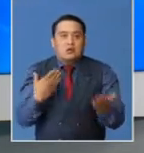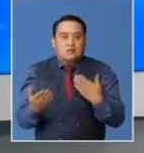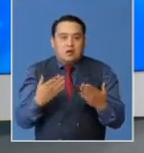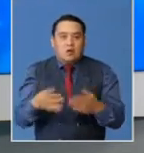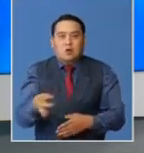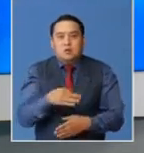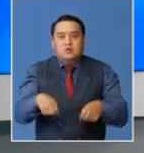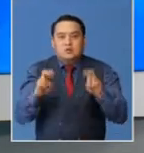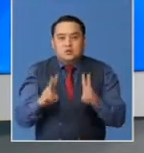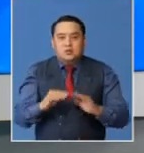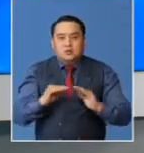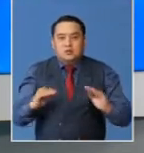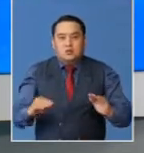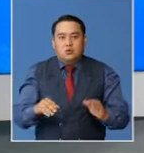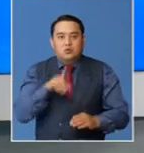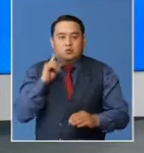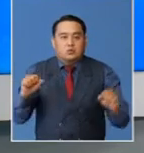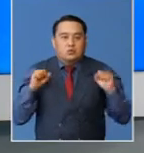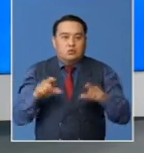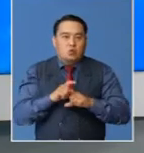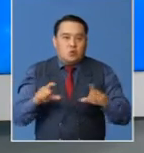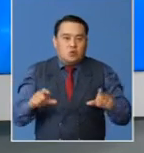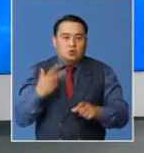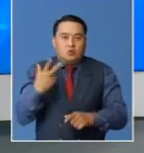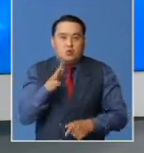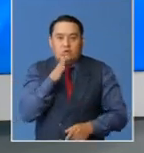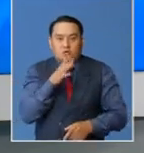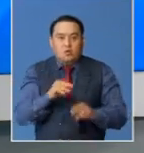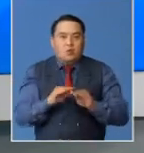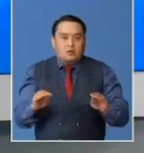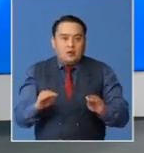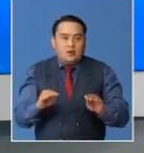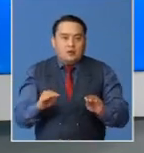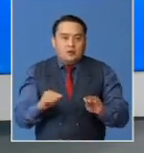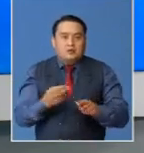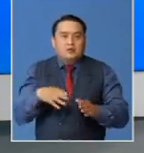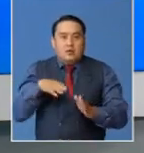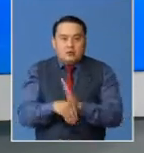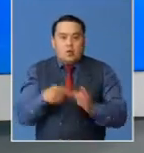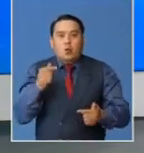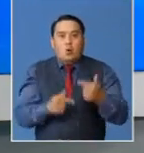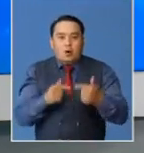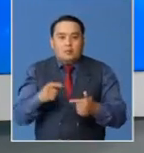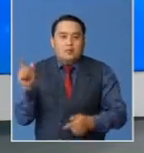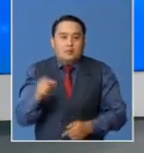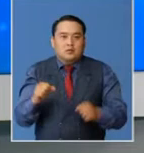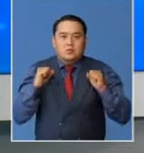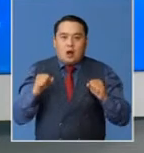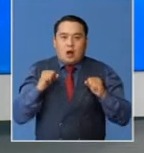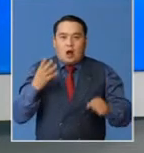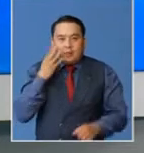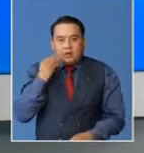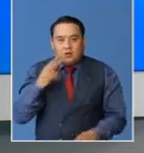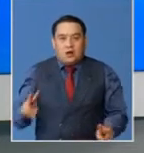гимнастки областной специализированной детско-юношеской спортивной школы в трех возрастных категориях. Составить им конкуренцию приехали спортсменки